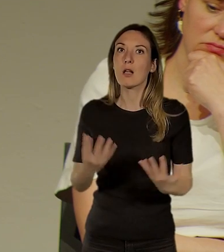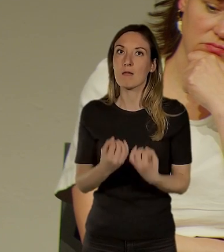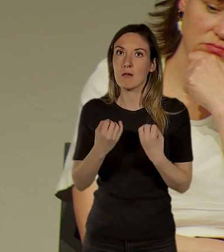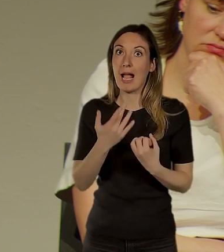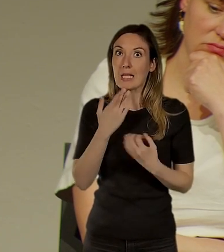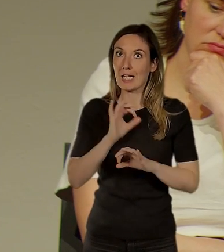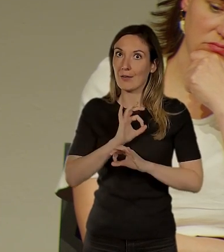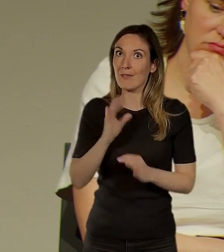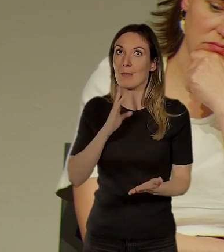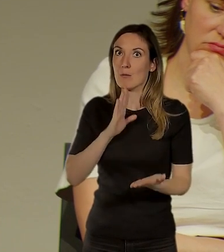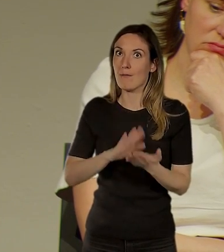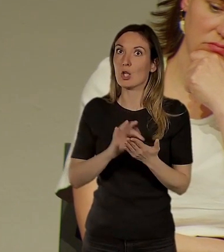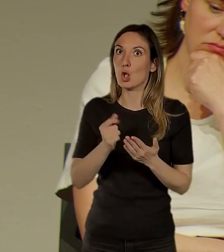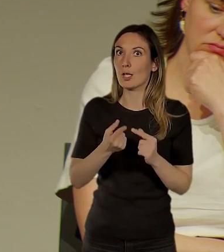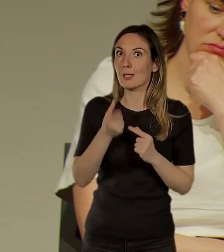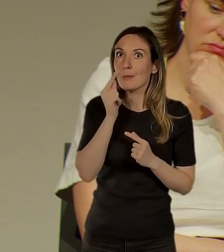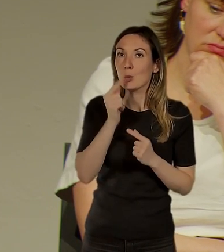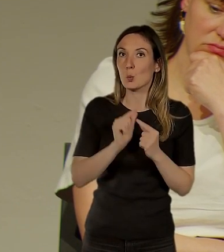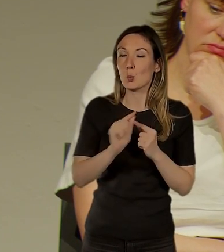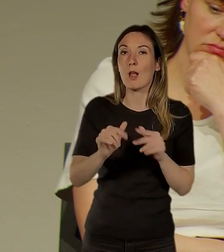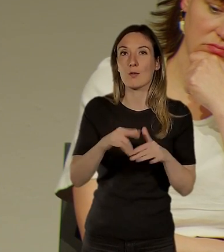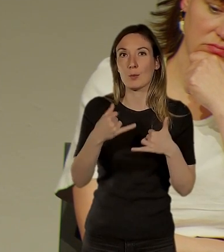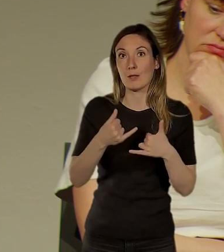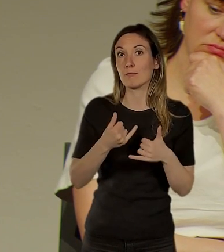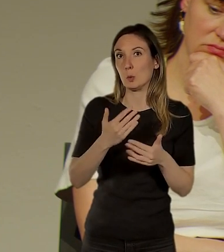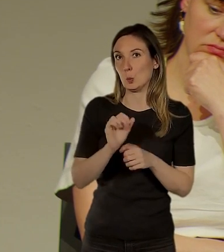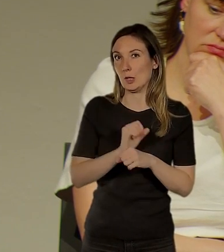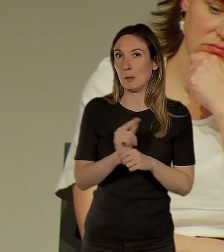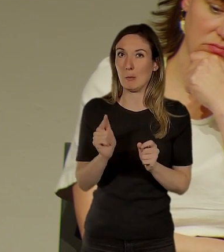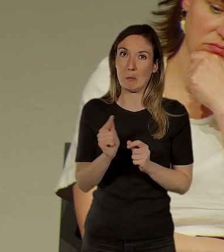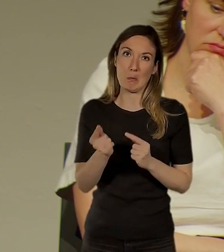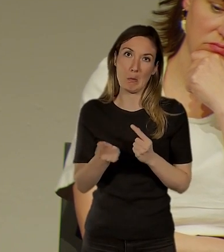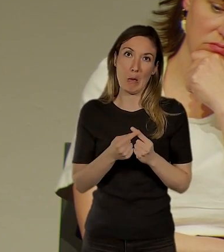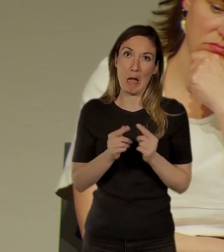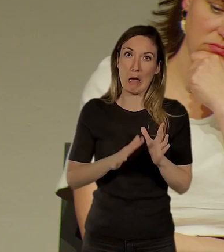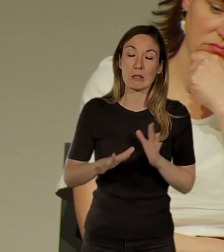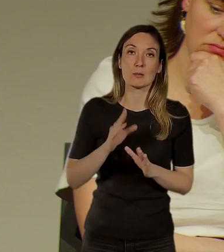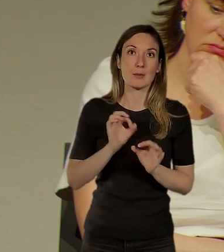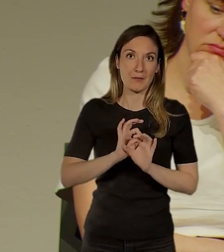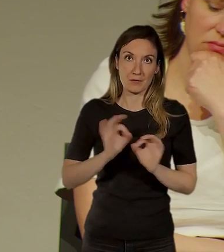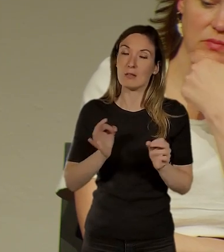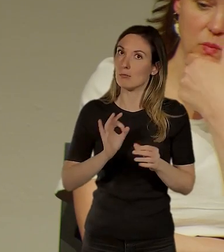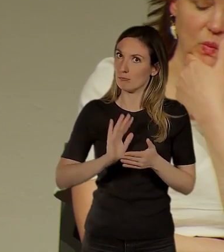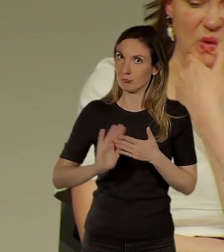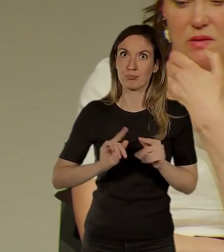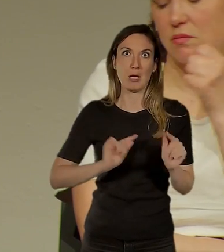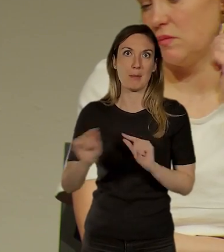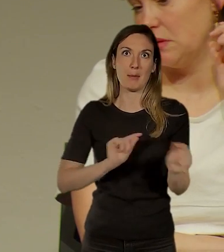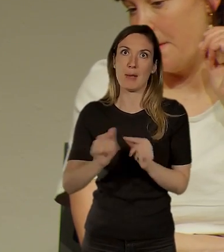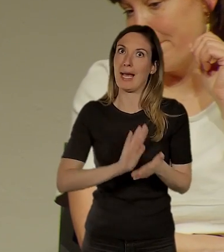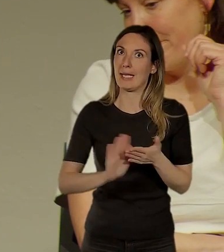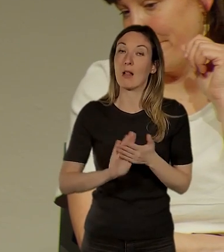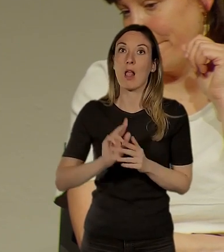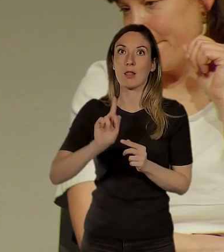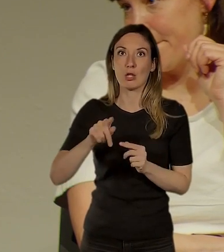poměrně hodně, protože jsme poměrně malé území, takže ta obslužnost je zajištěna rozhodně lépe než v